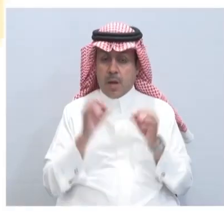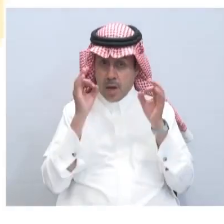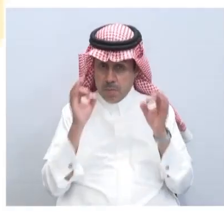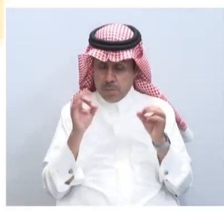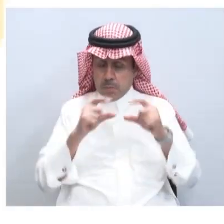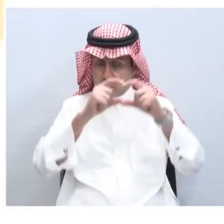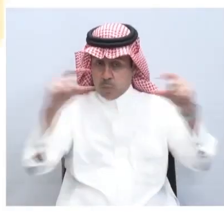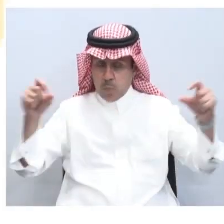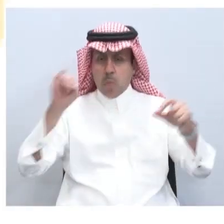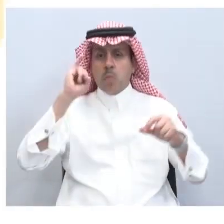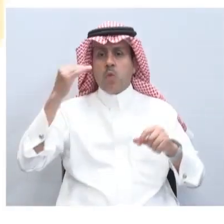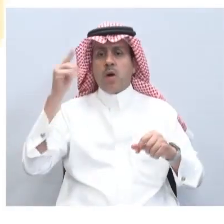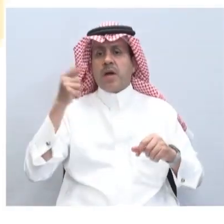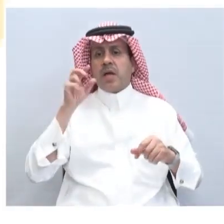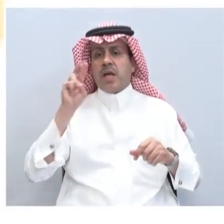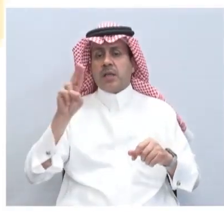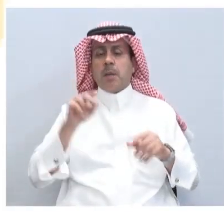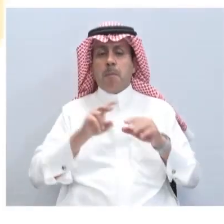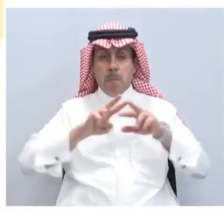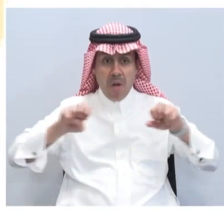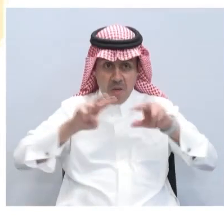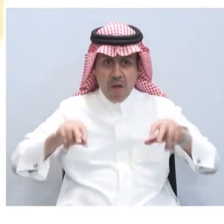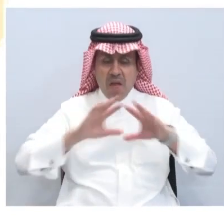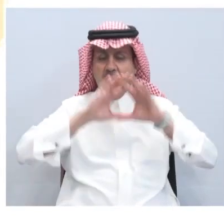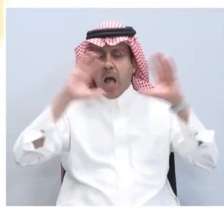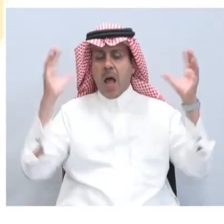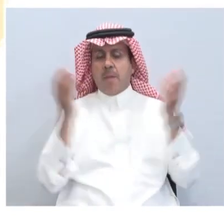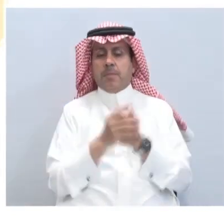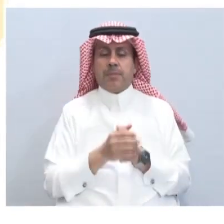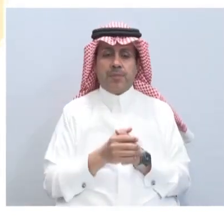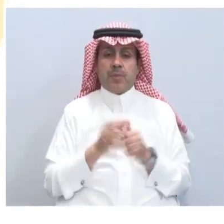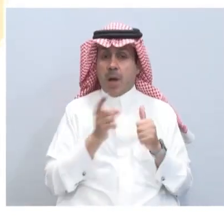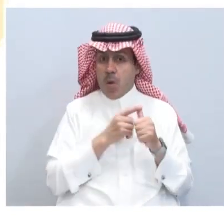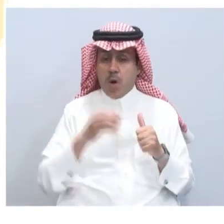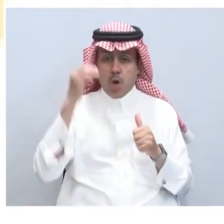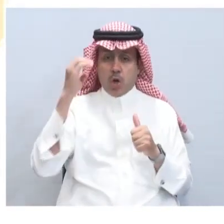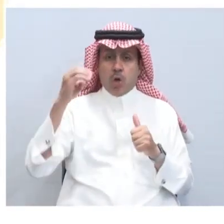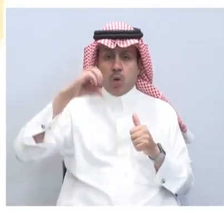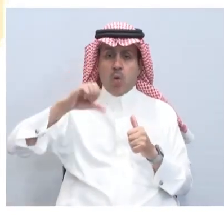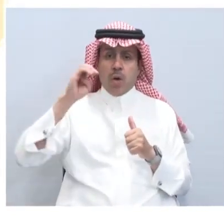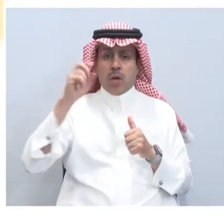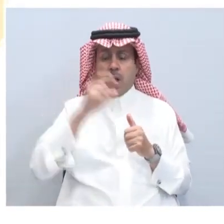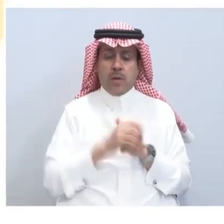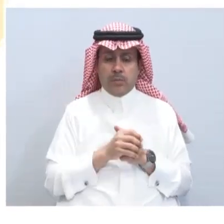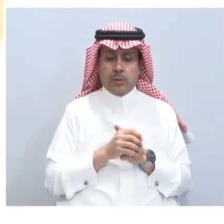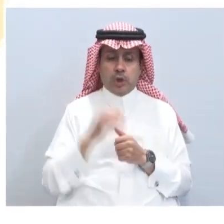ناتي الى اهم محركات البحث العالميه ما هي اولا جوجل التي طبعا عنوانها